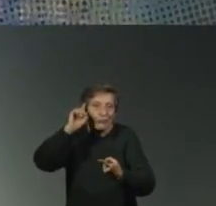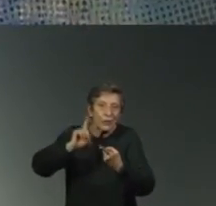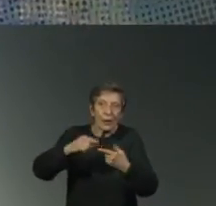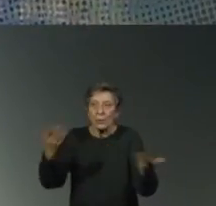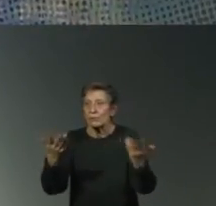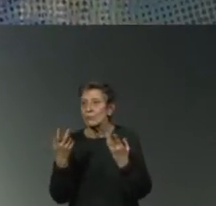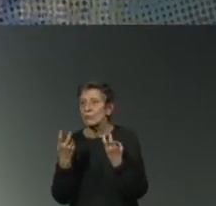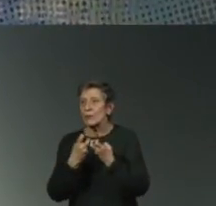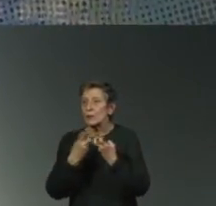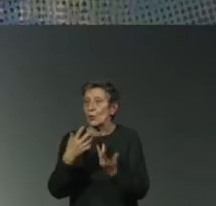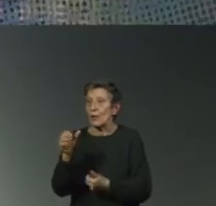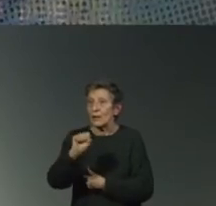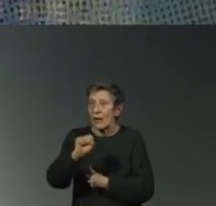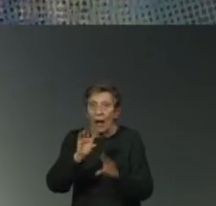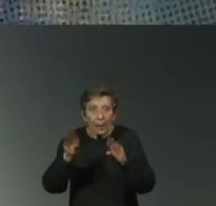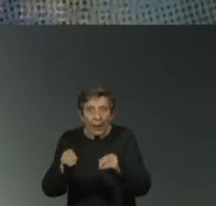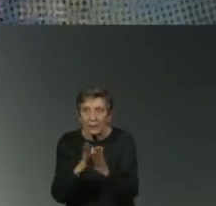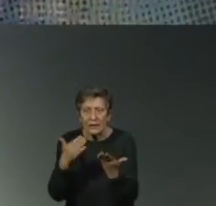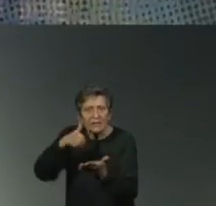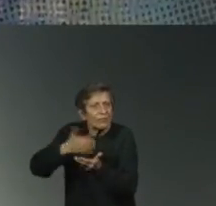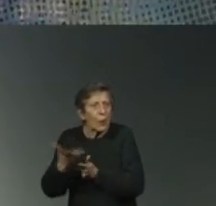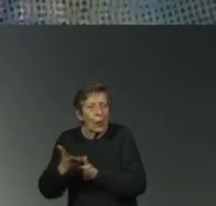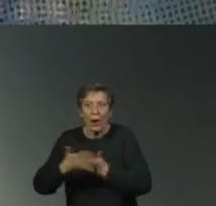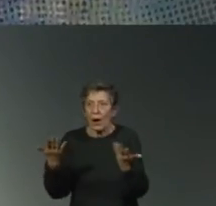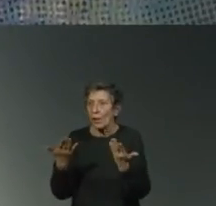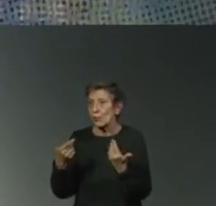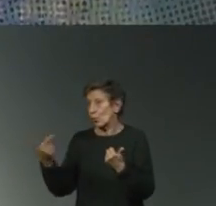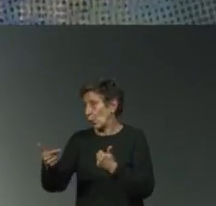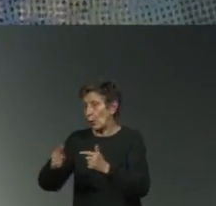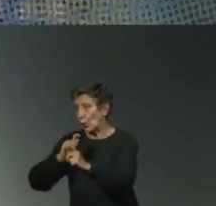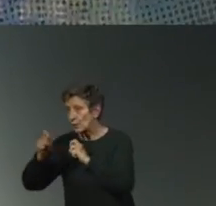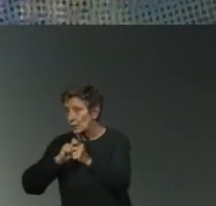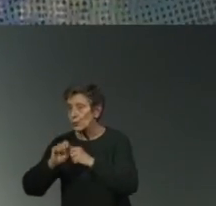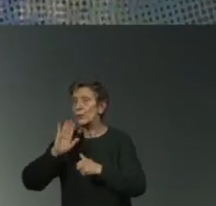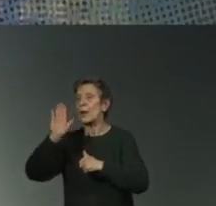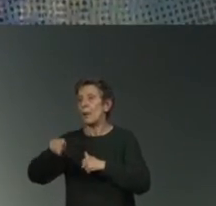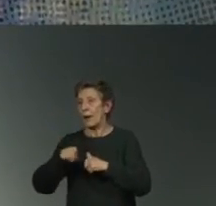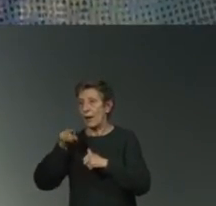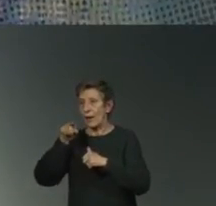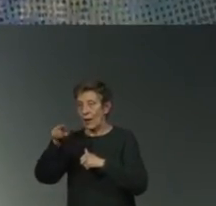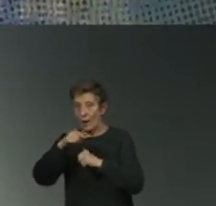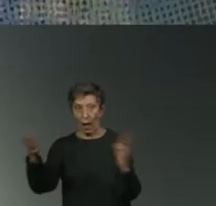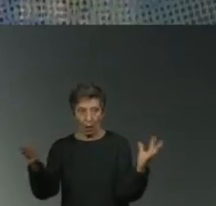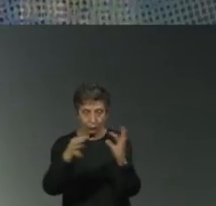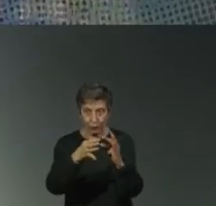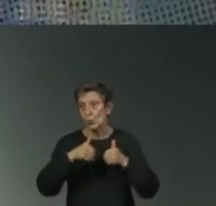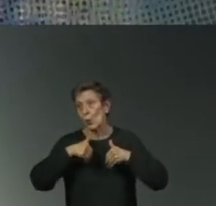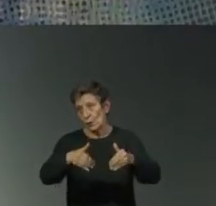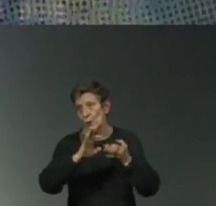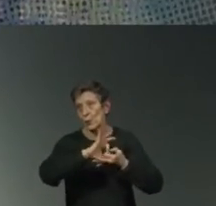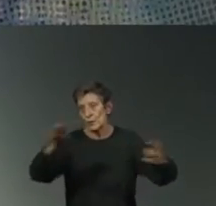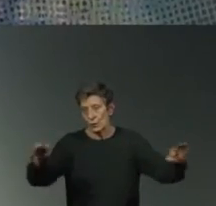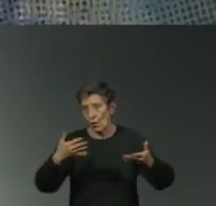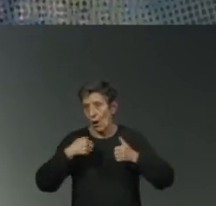place occupe Sarah dans le lit, par exemple, ce genre de choses. Et puis après, on renoue avec l'histoire et on poursuit le